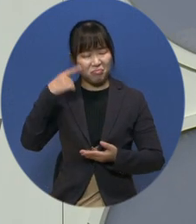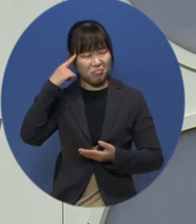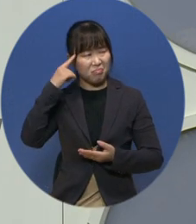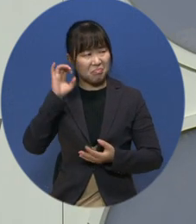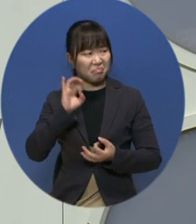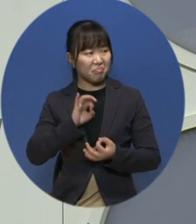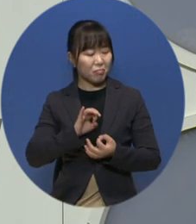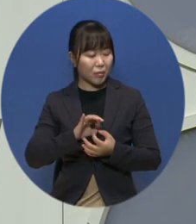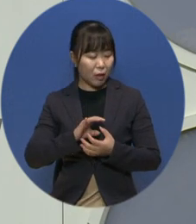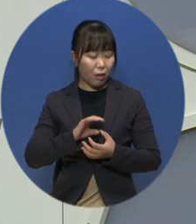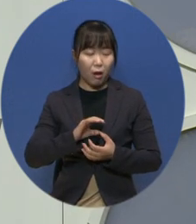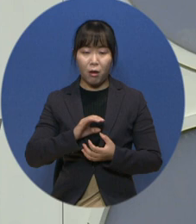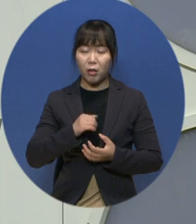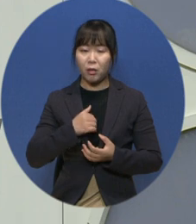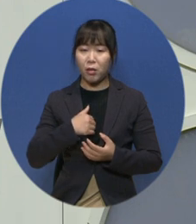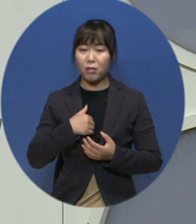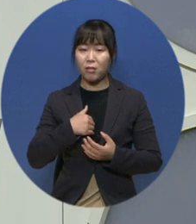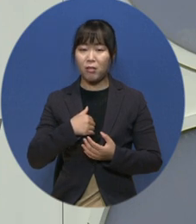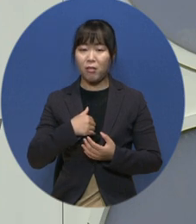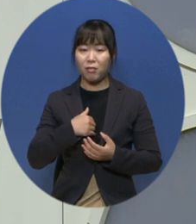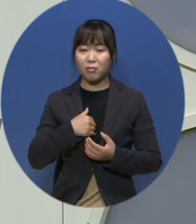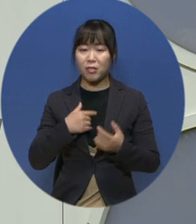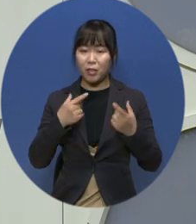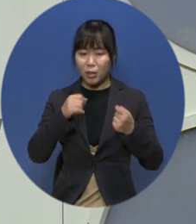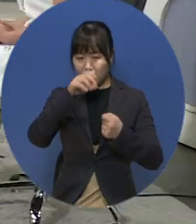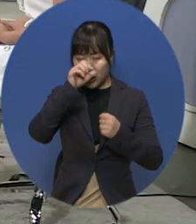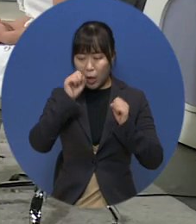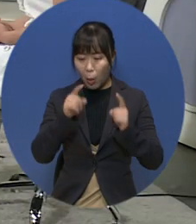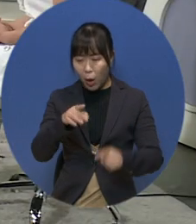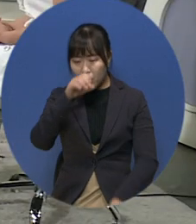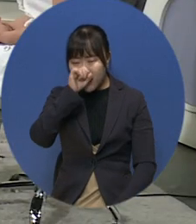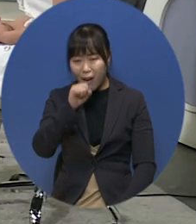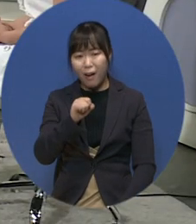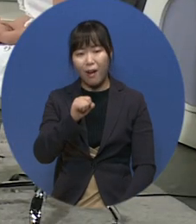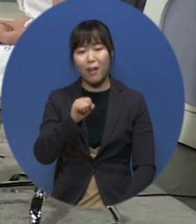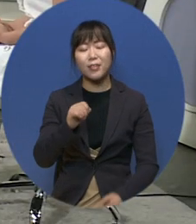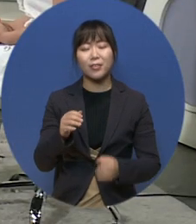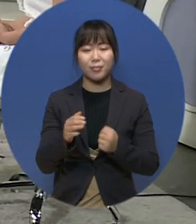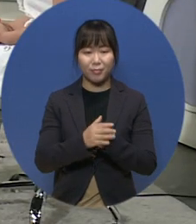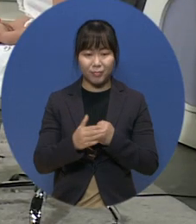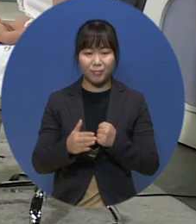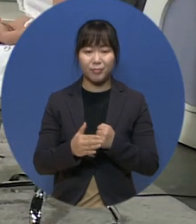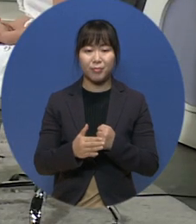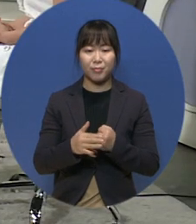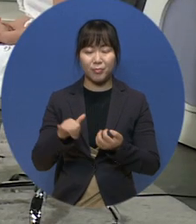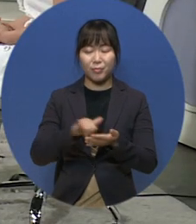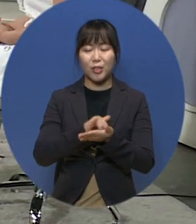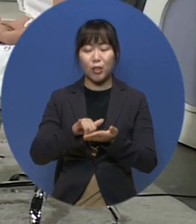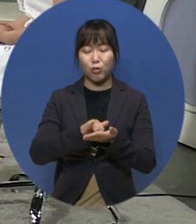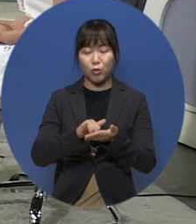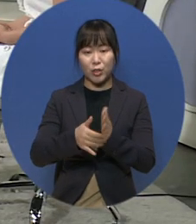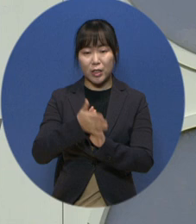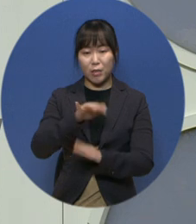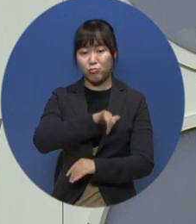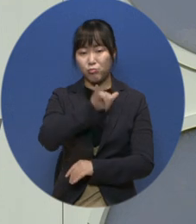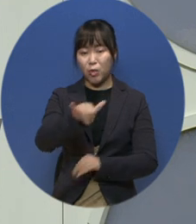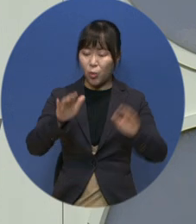뭐 저한테 그런 좋은 기회가 생겨서 뉴욕에 가서 공부를 하다